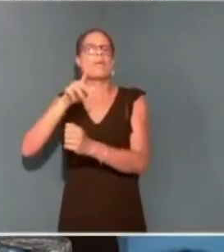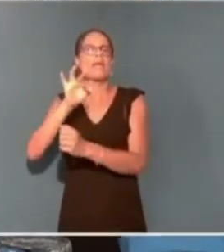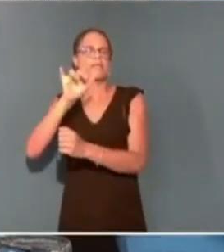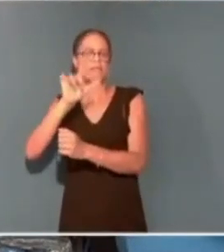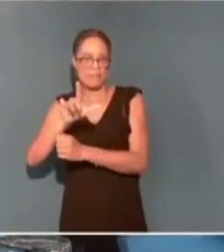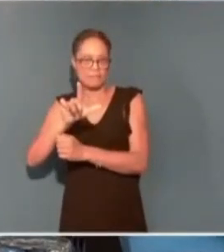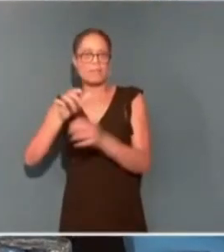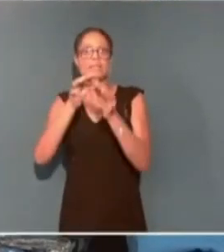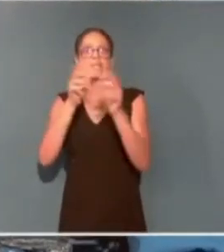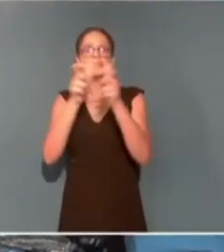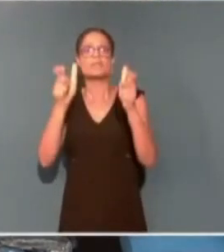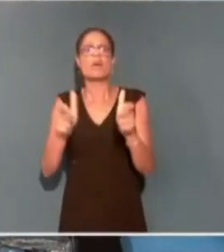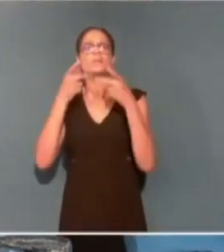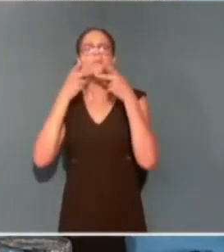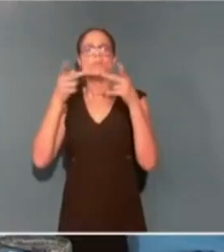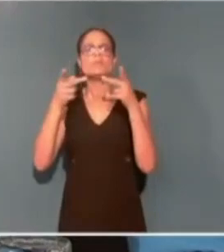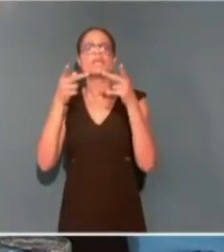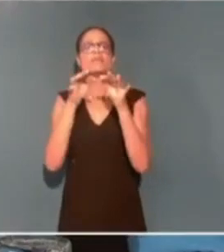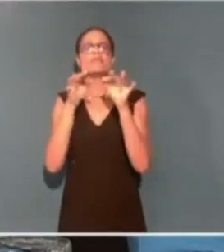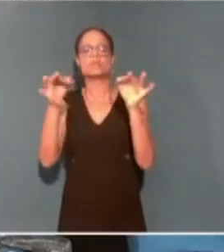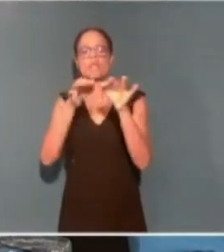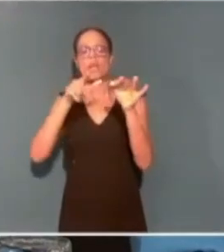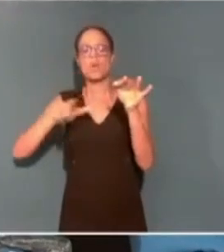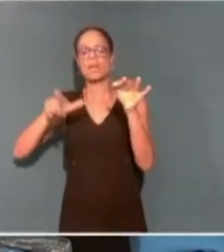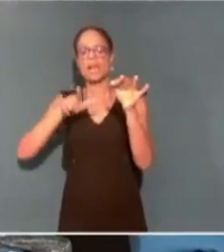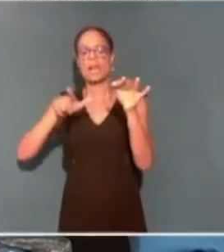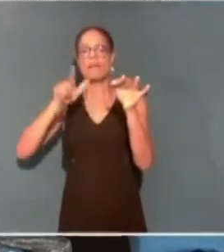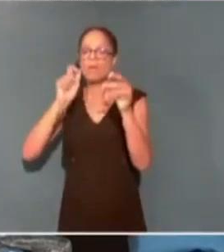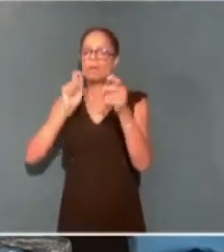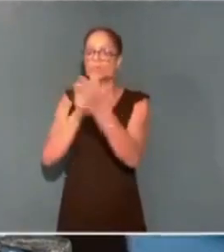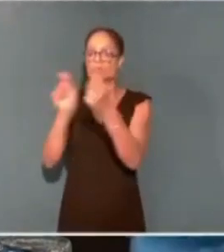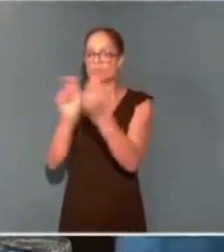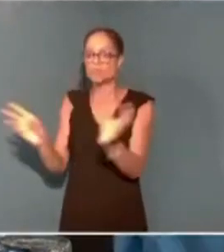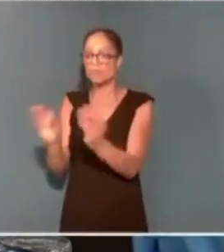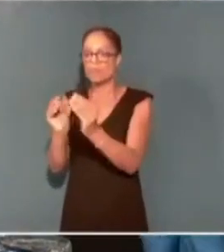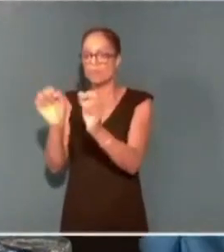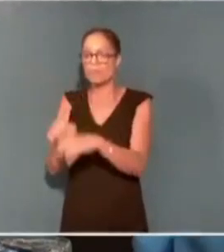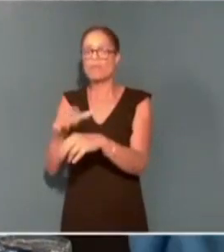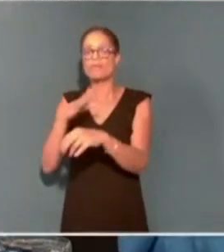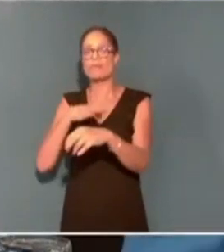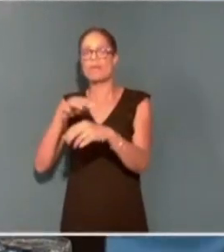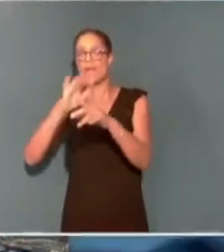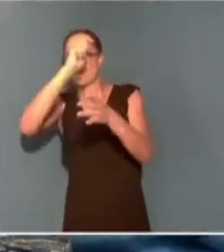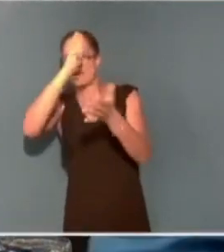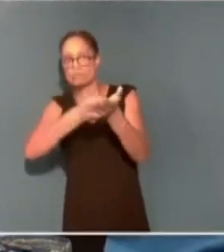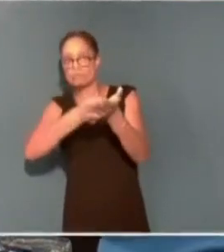local, pour pouvoir mutualiser leurs possibilités d'acquérir de la